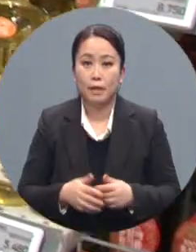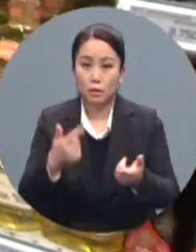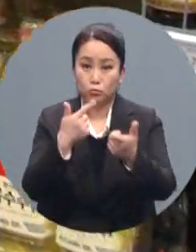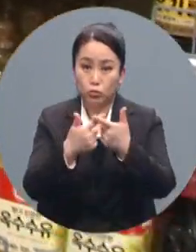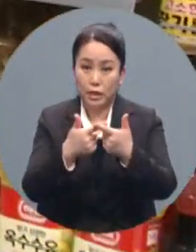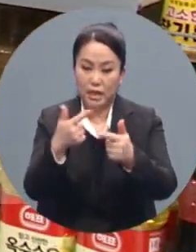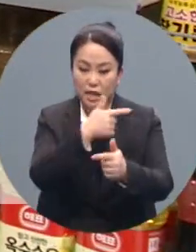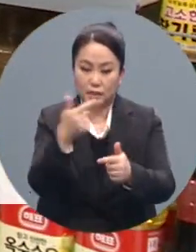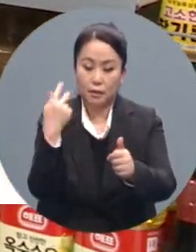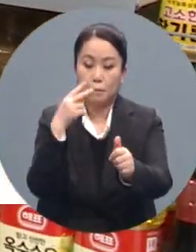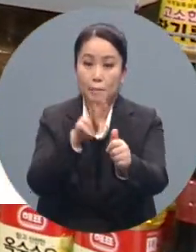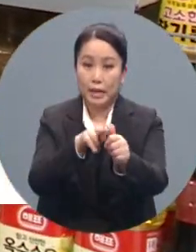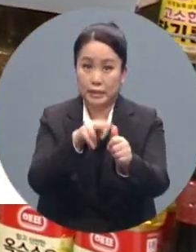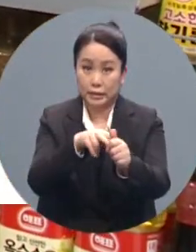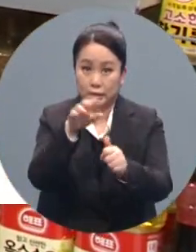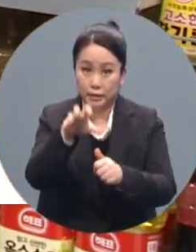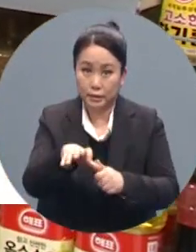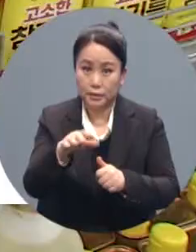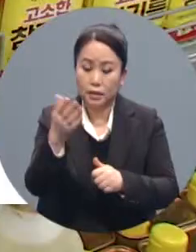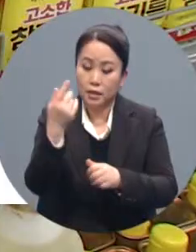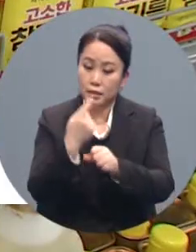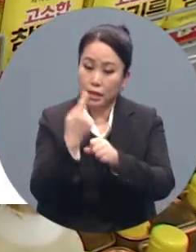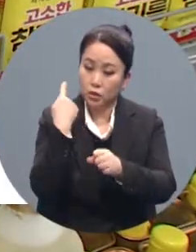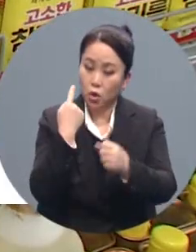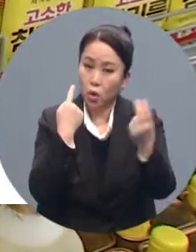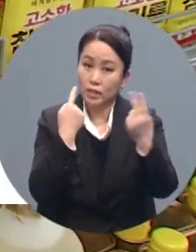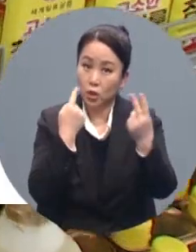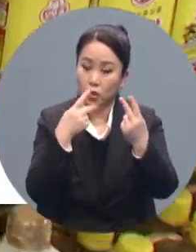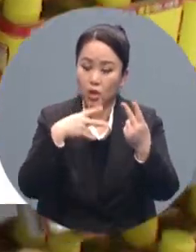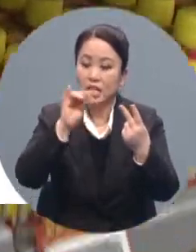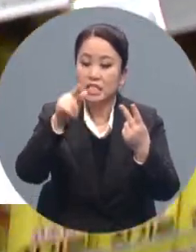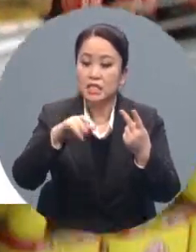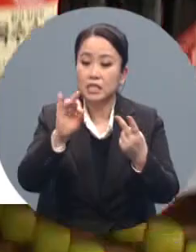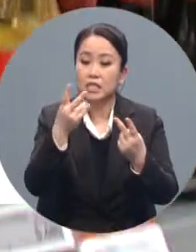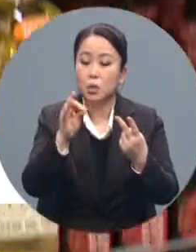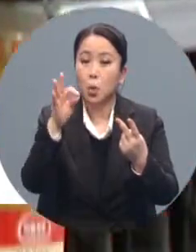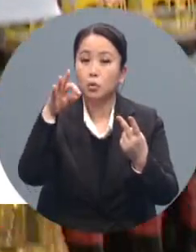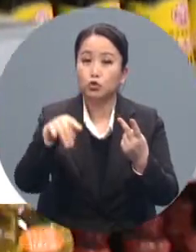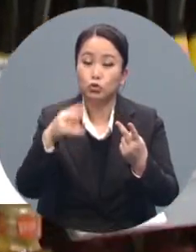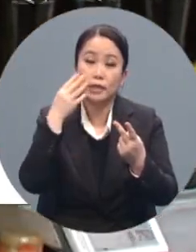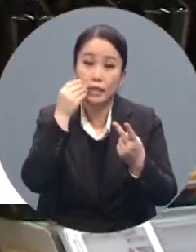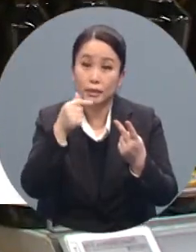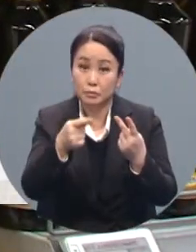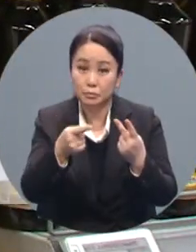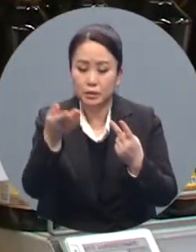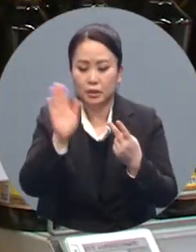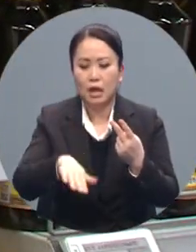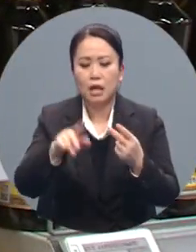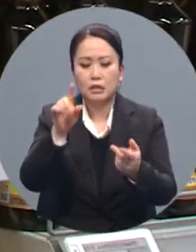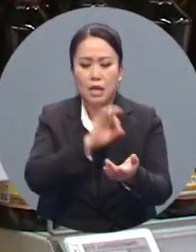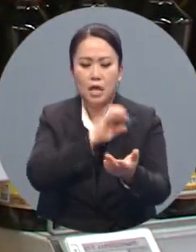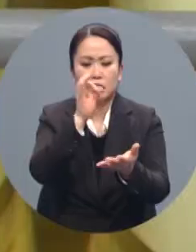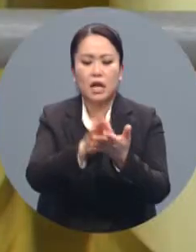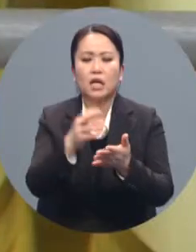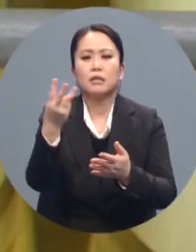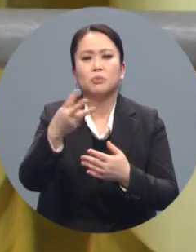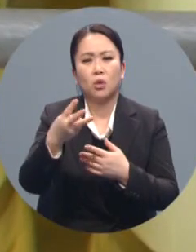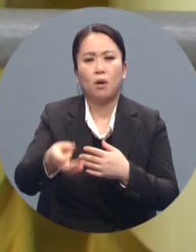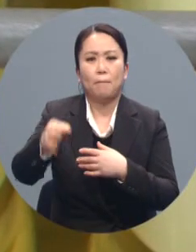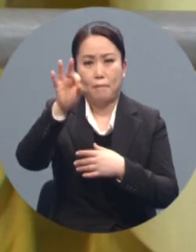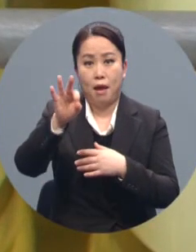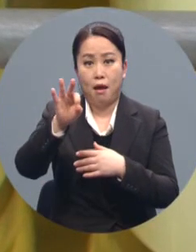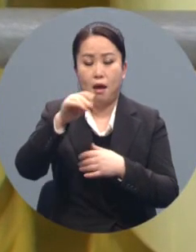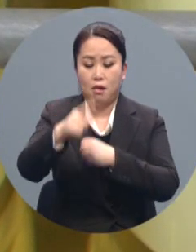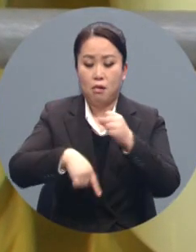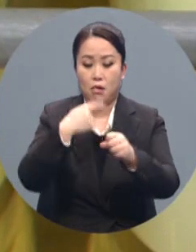부산의 한 대형마트입니다. 지난해 2,000원대에 팔리던 식용유가 최저 3,000원대로 올랐습니다. 1년 사이 20%